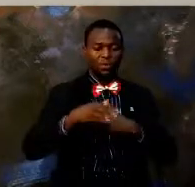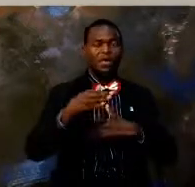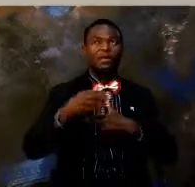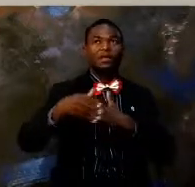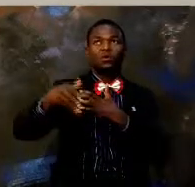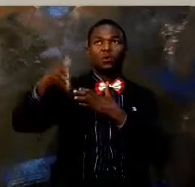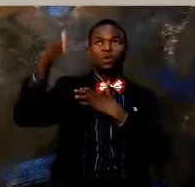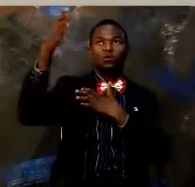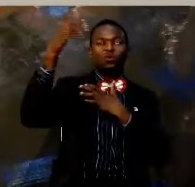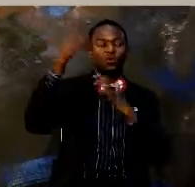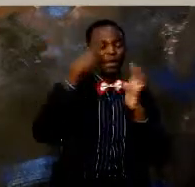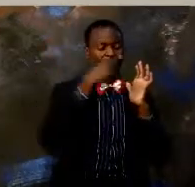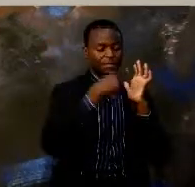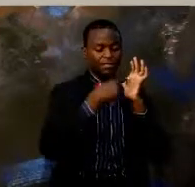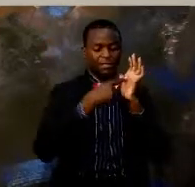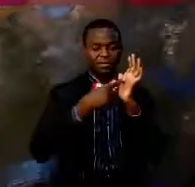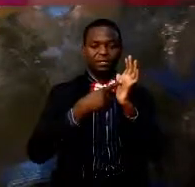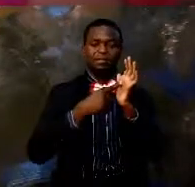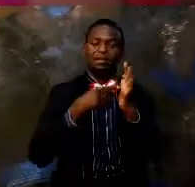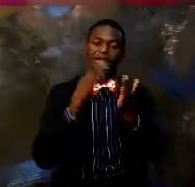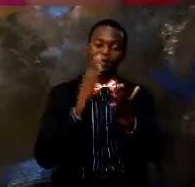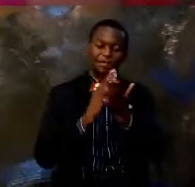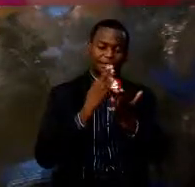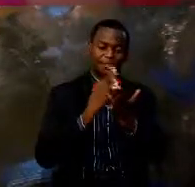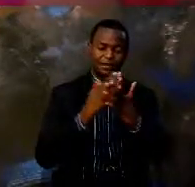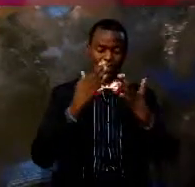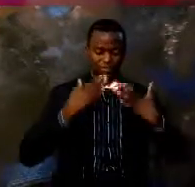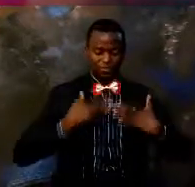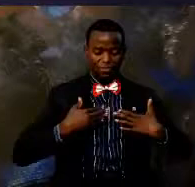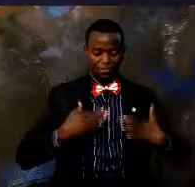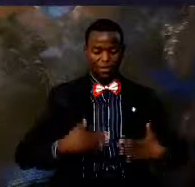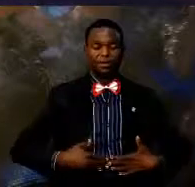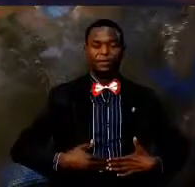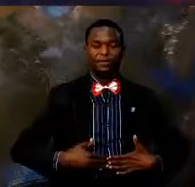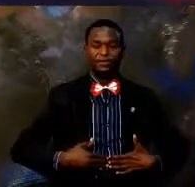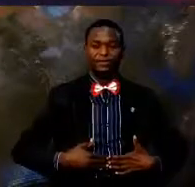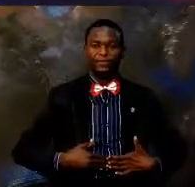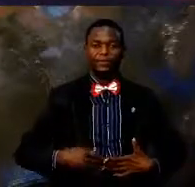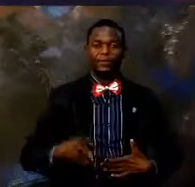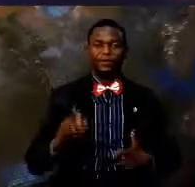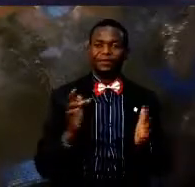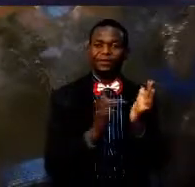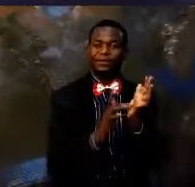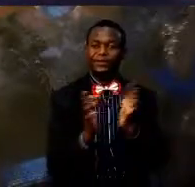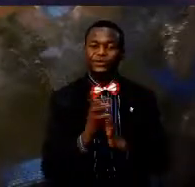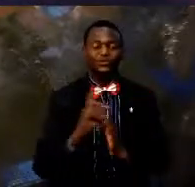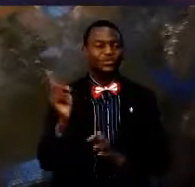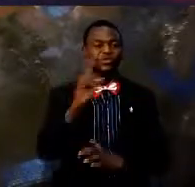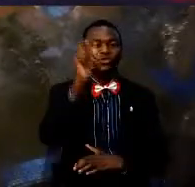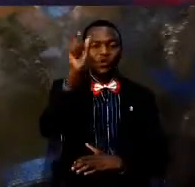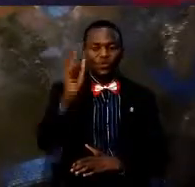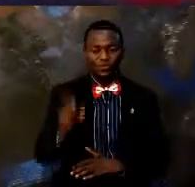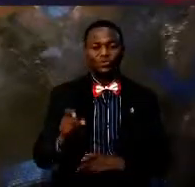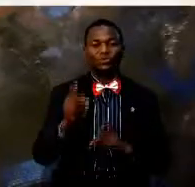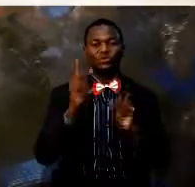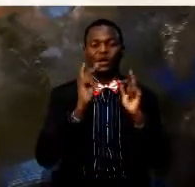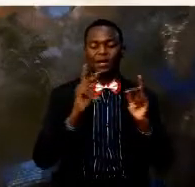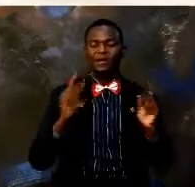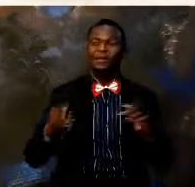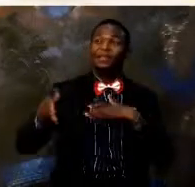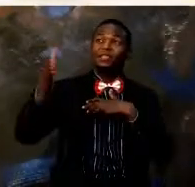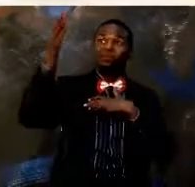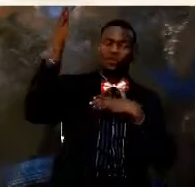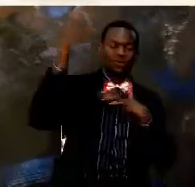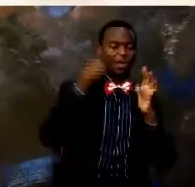Mungu aliyedhihirishwa katika mwili. Yesu sio mtu wa kawaida, ni Mungu